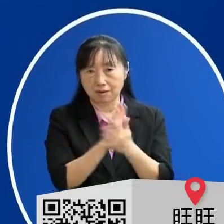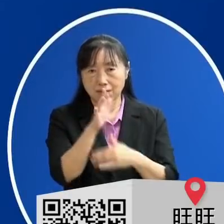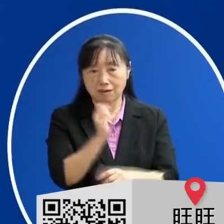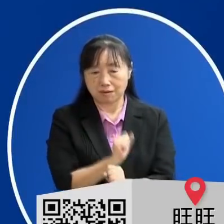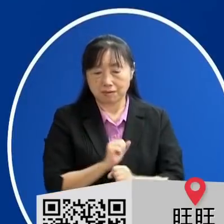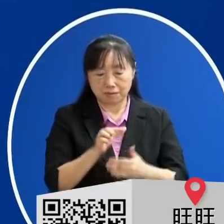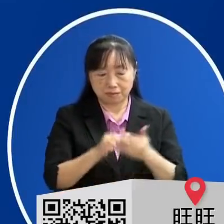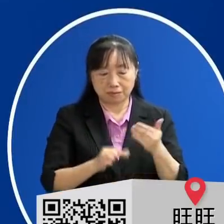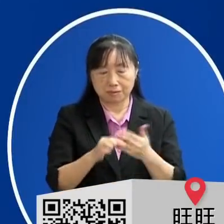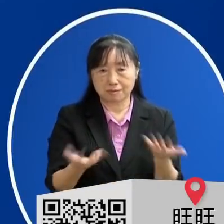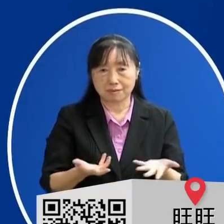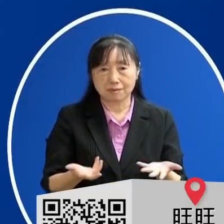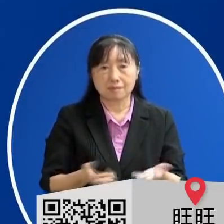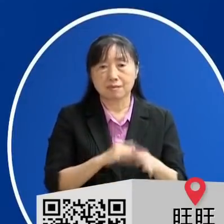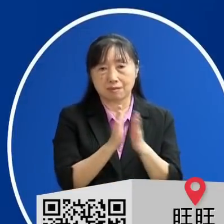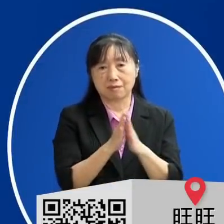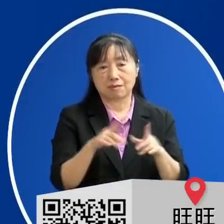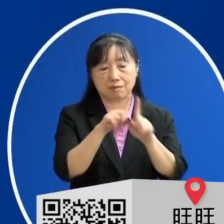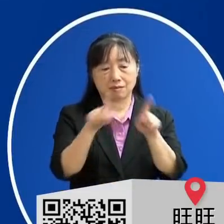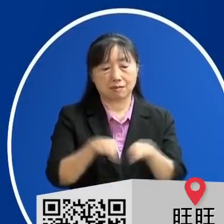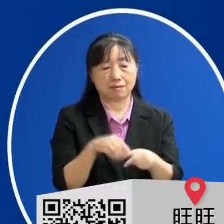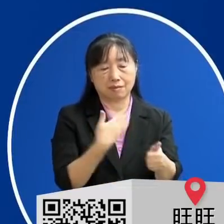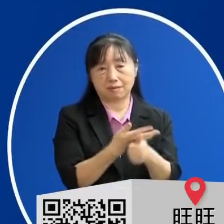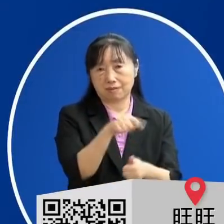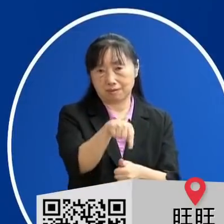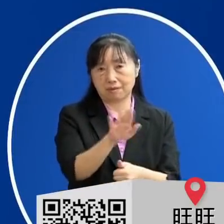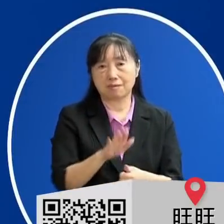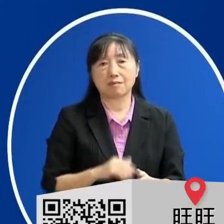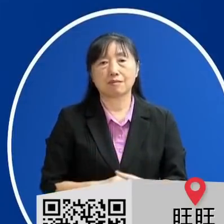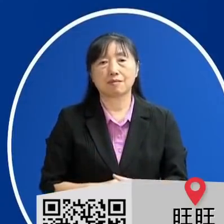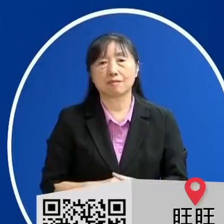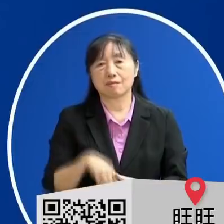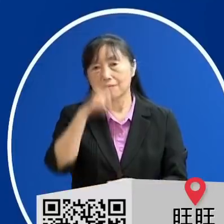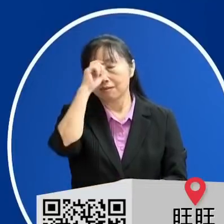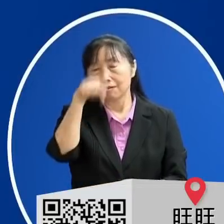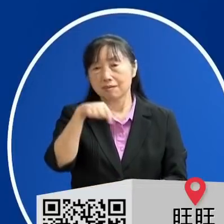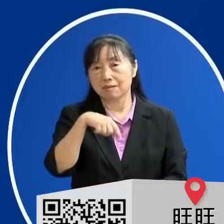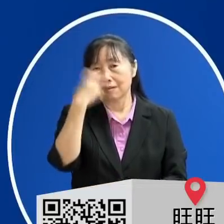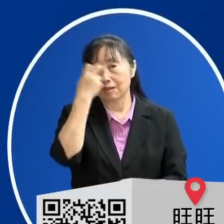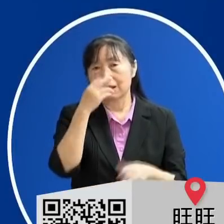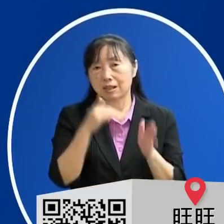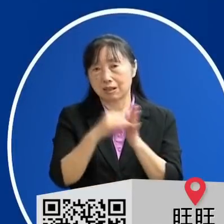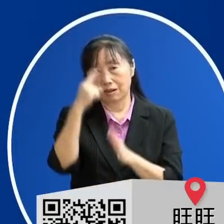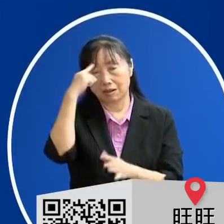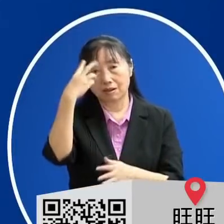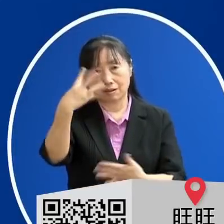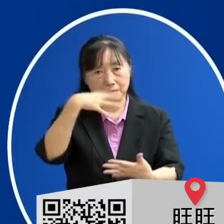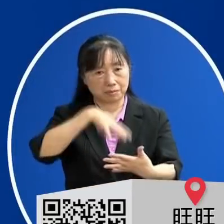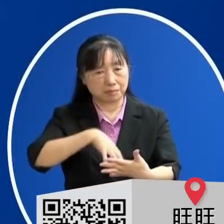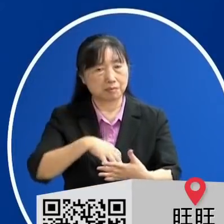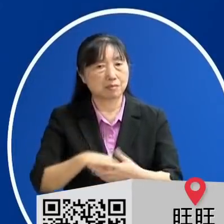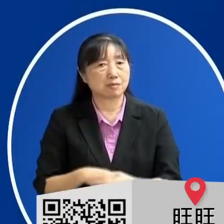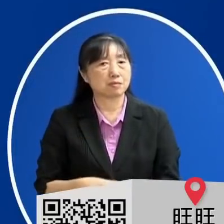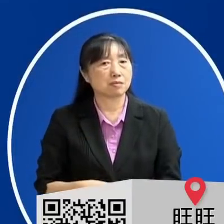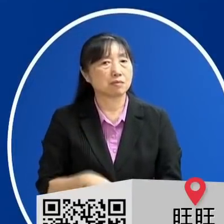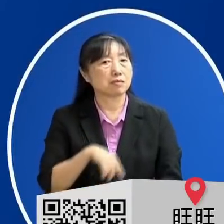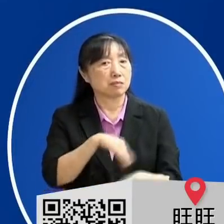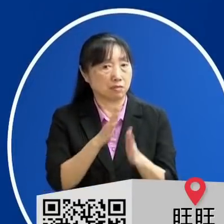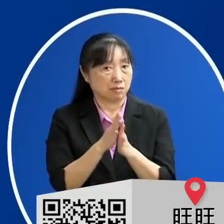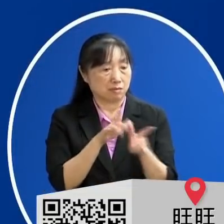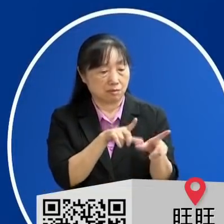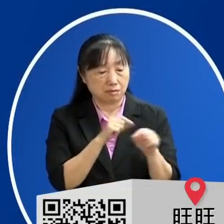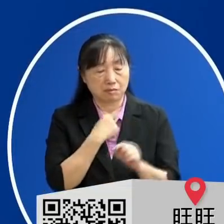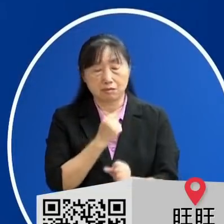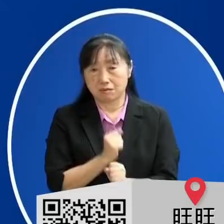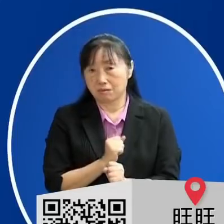这个个案哦。那他这边就是讲说，希望采检后三日内需要遵守一些注意事项